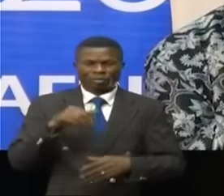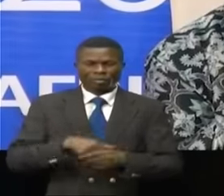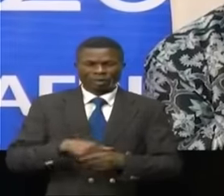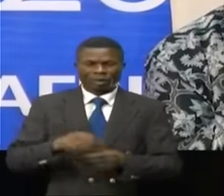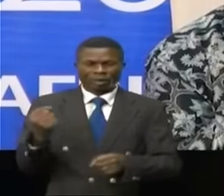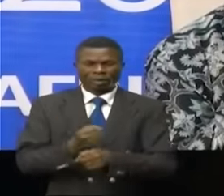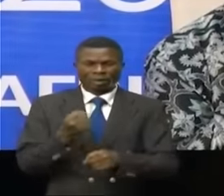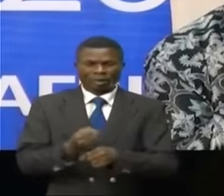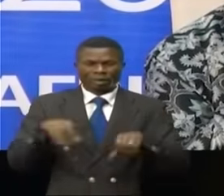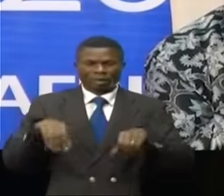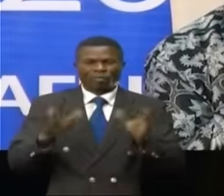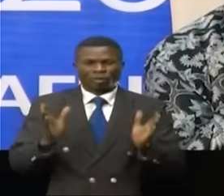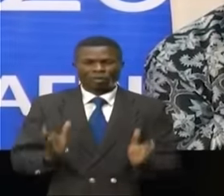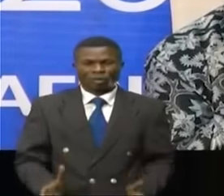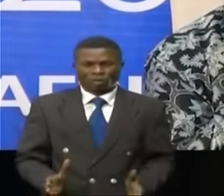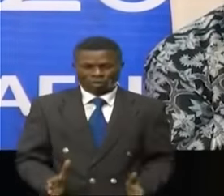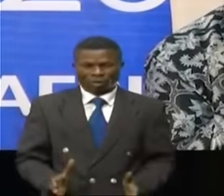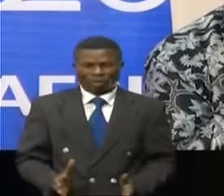l'entrepreneuriat congolais.